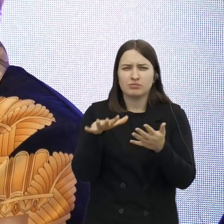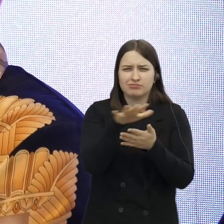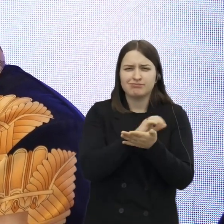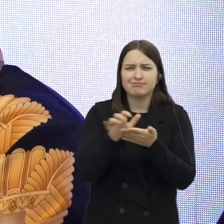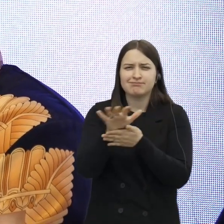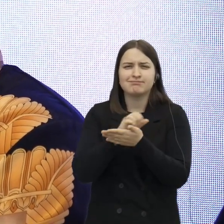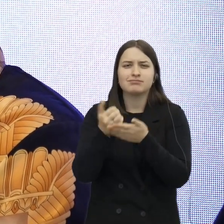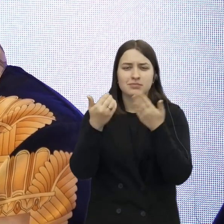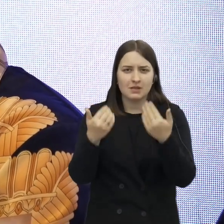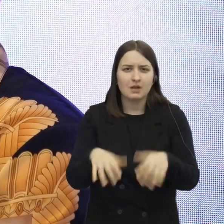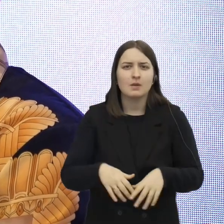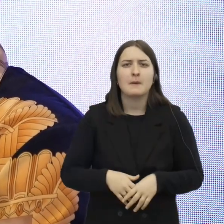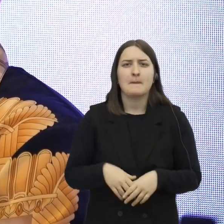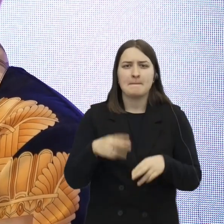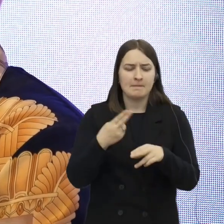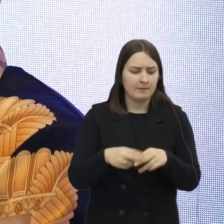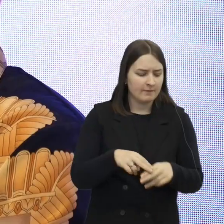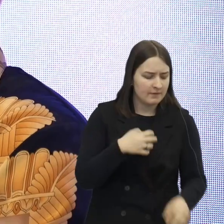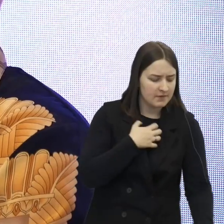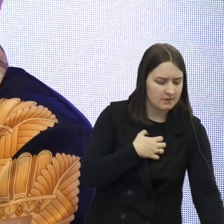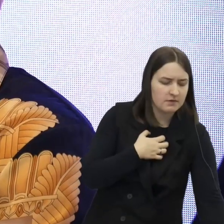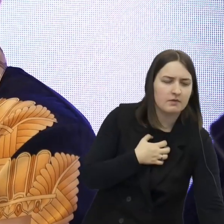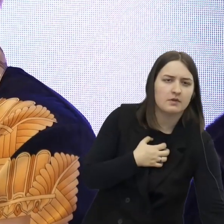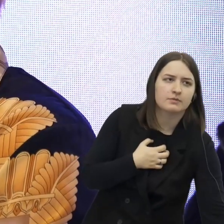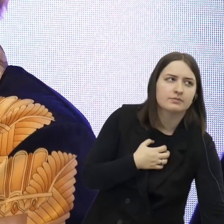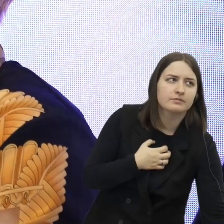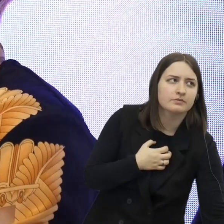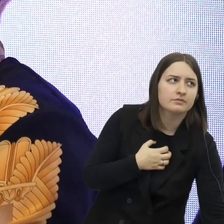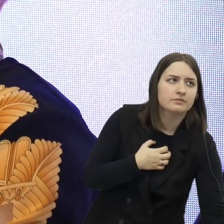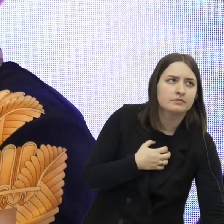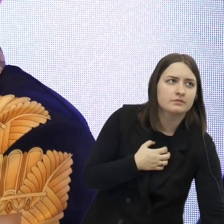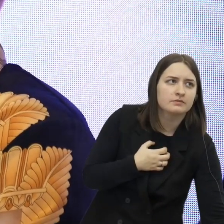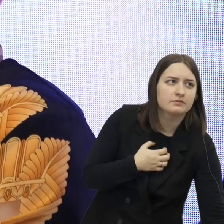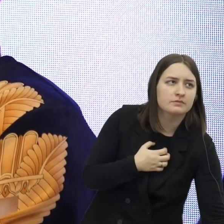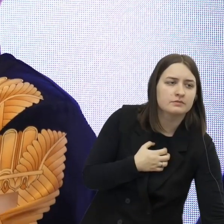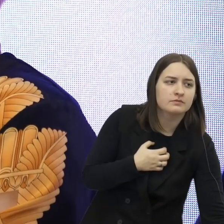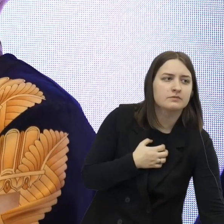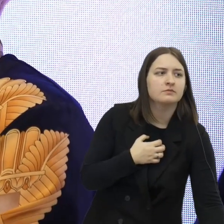not fit the patriarchal idea of heteronormative family, which is based on like